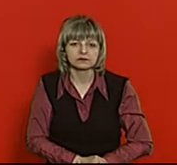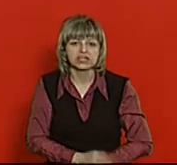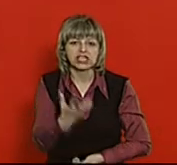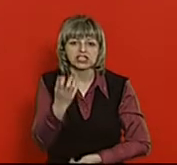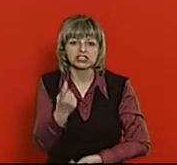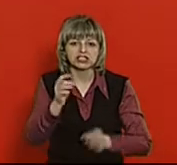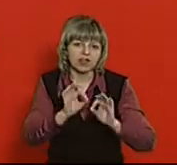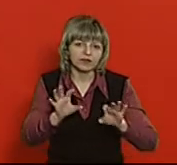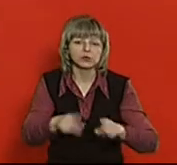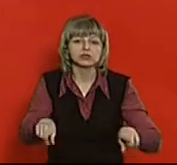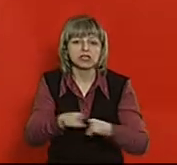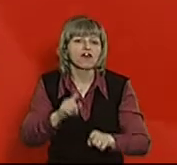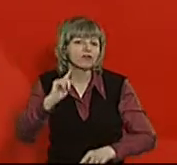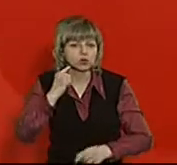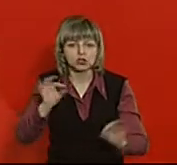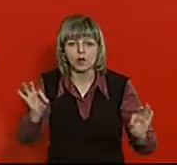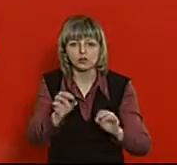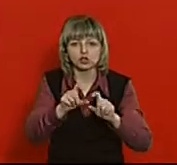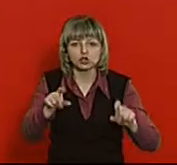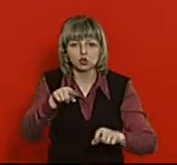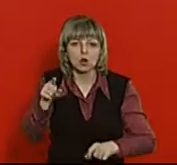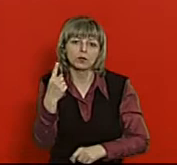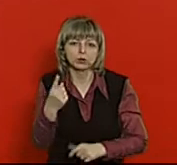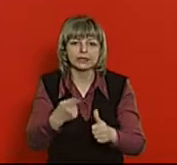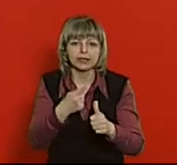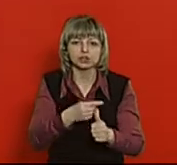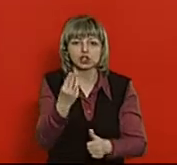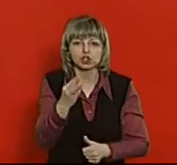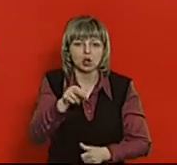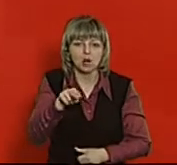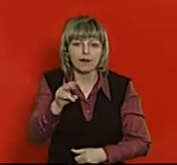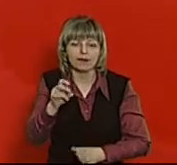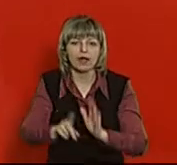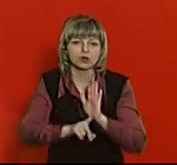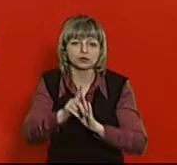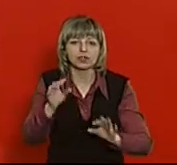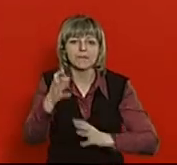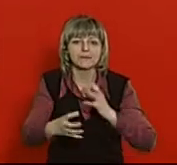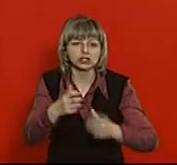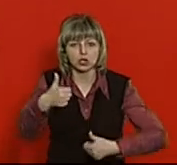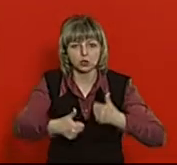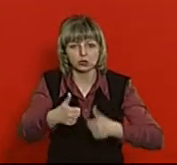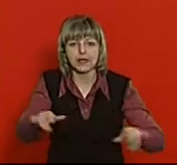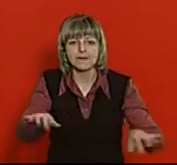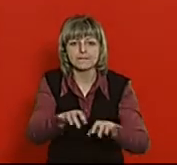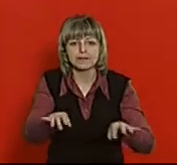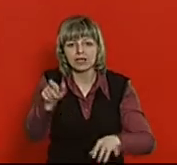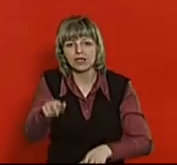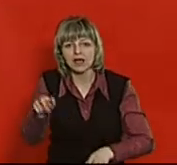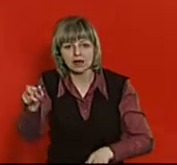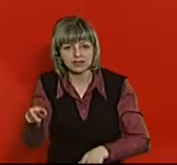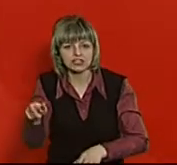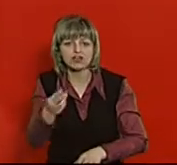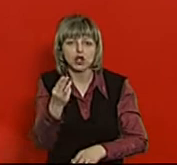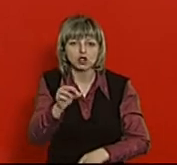І ще у випуску про таке. У Луцькій музичній школі номер 1 імені Фредерика Шопена розпочався міжнародний конкурс піаністів «Шопенівська